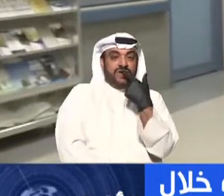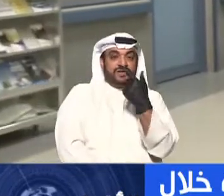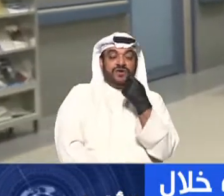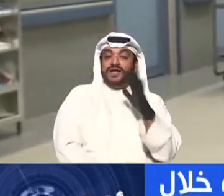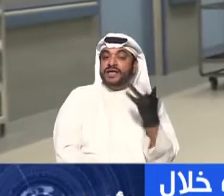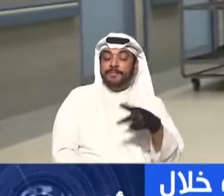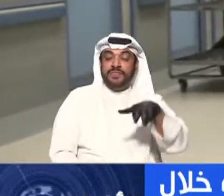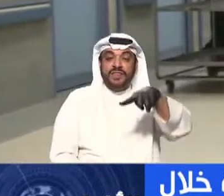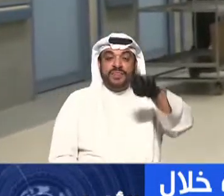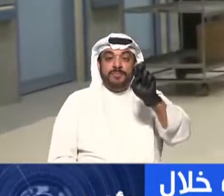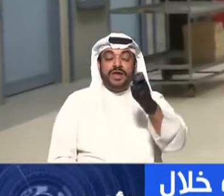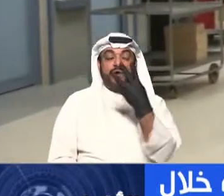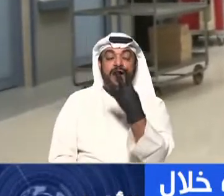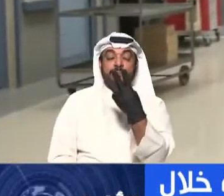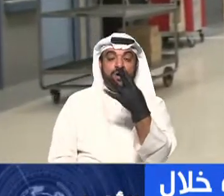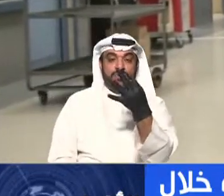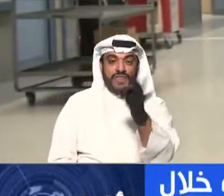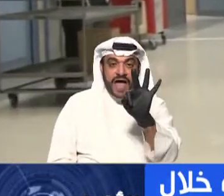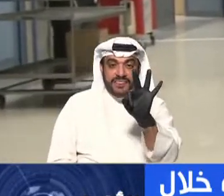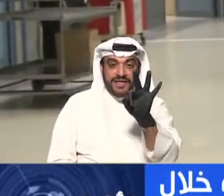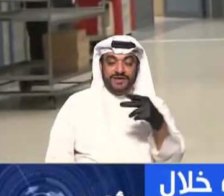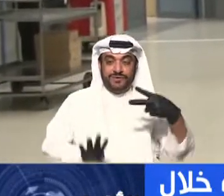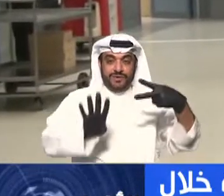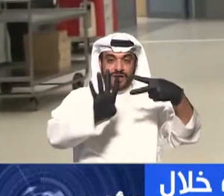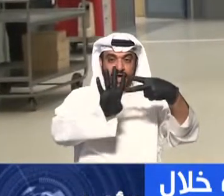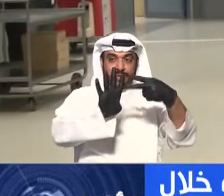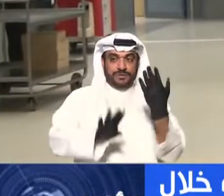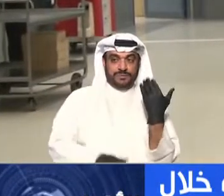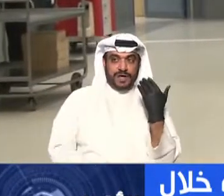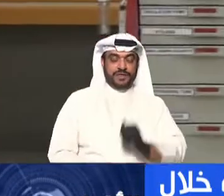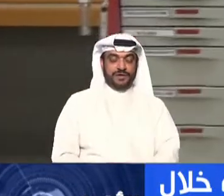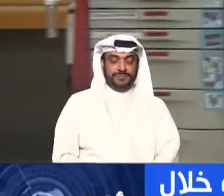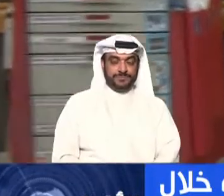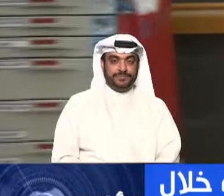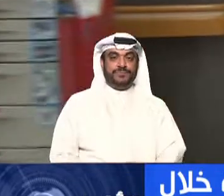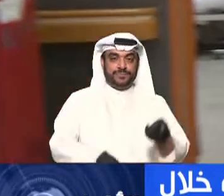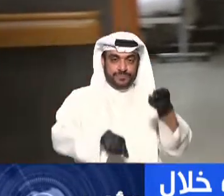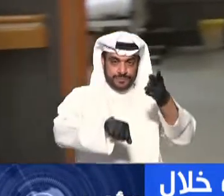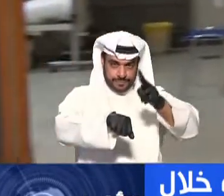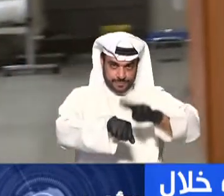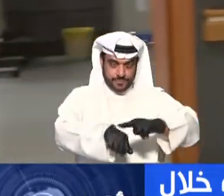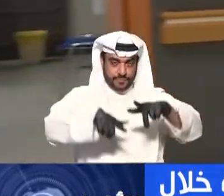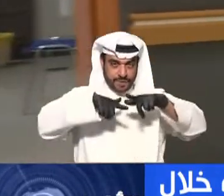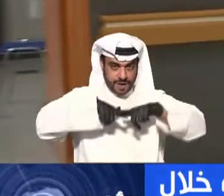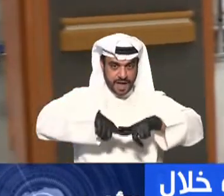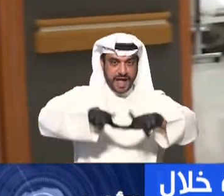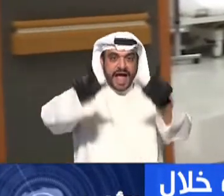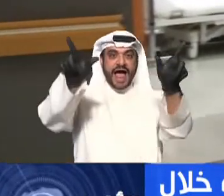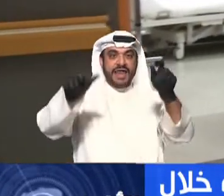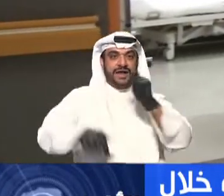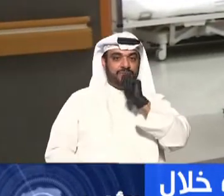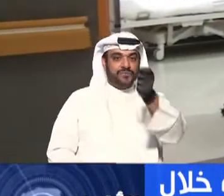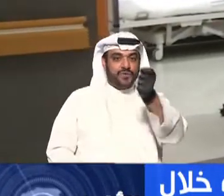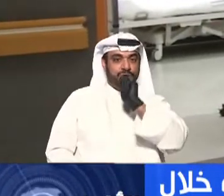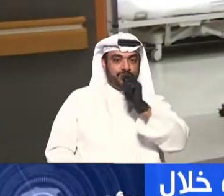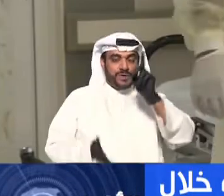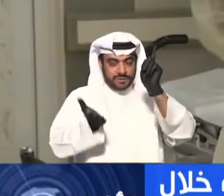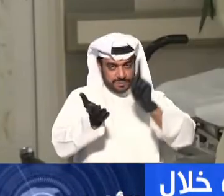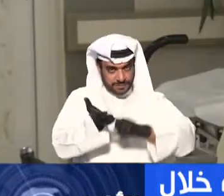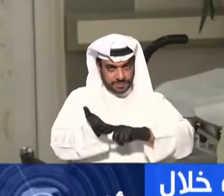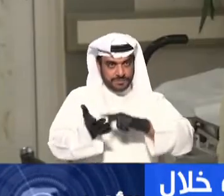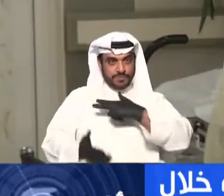834 حالة خلال 24 ساعة الماضية، كما أعلن المتحدث الرسمي باسم